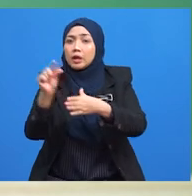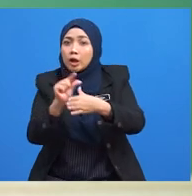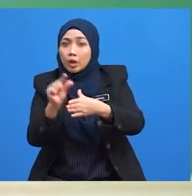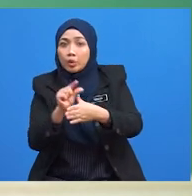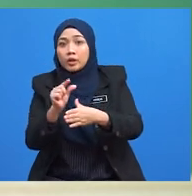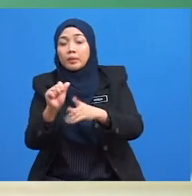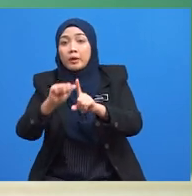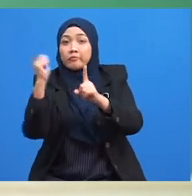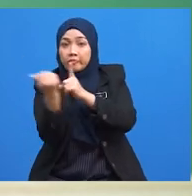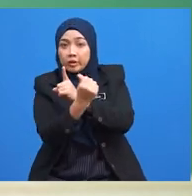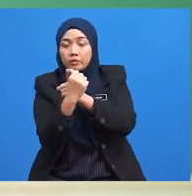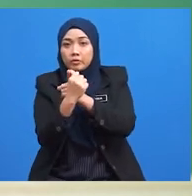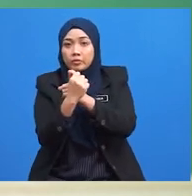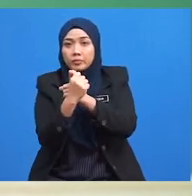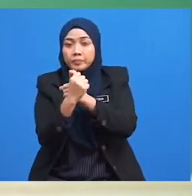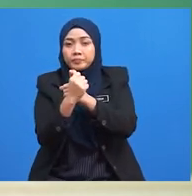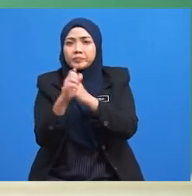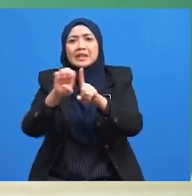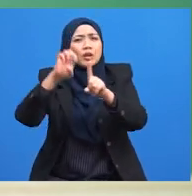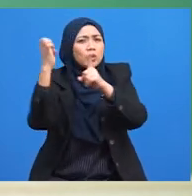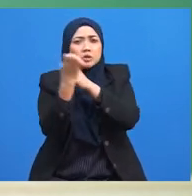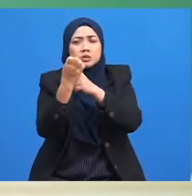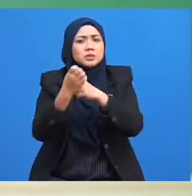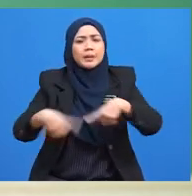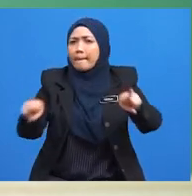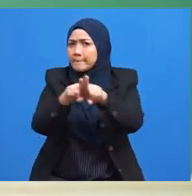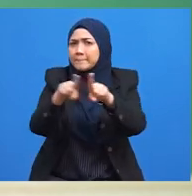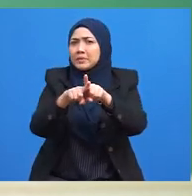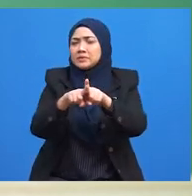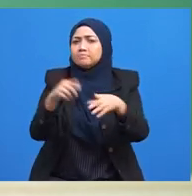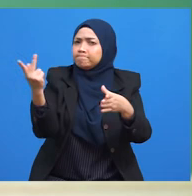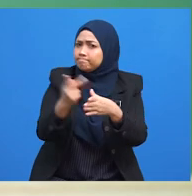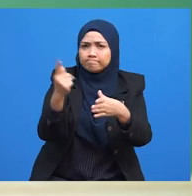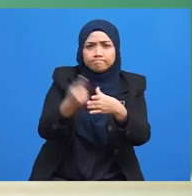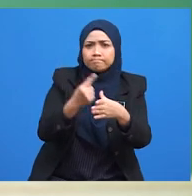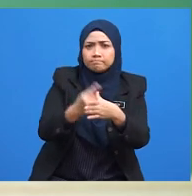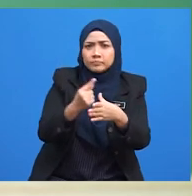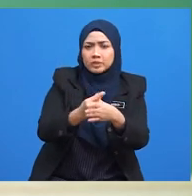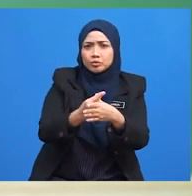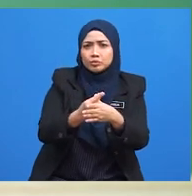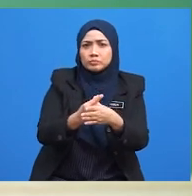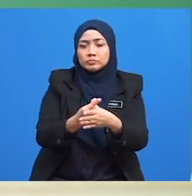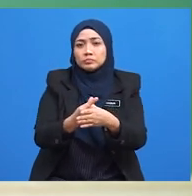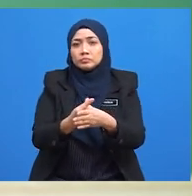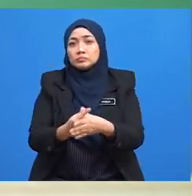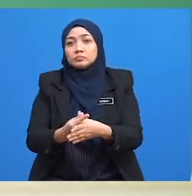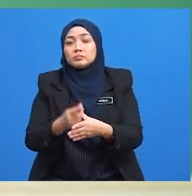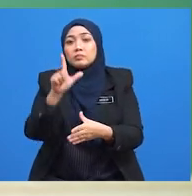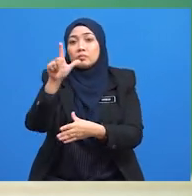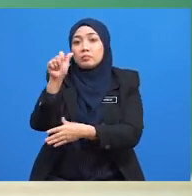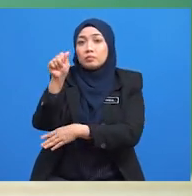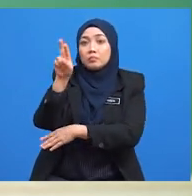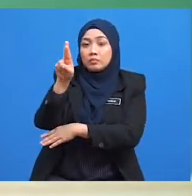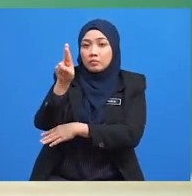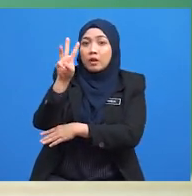kepada atmosfera, ekologi juga terganggu. Hal ini demikian kerana lava yang mengalir keluar daripada